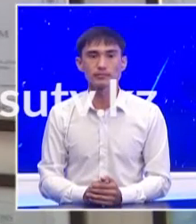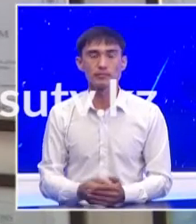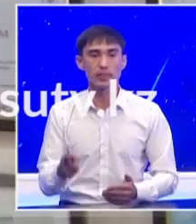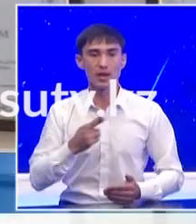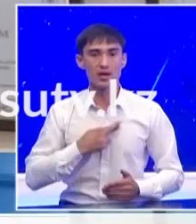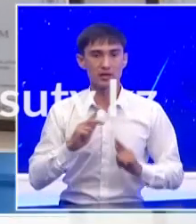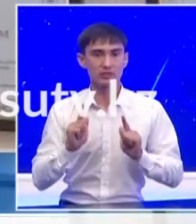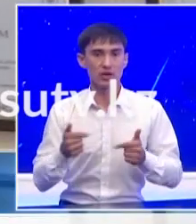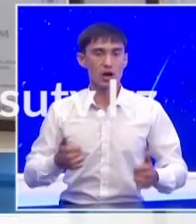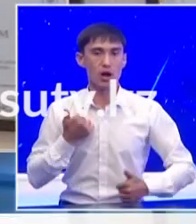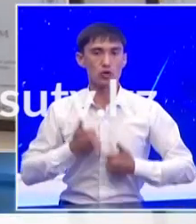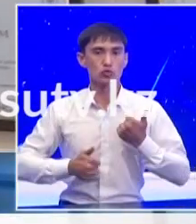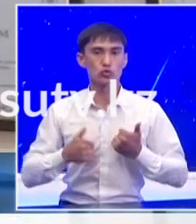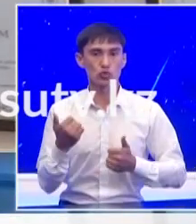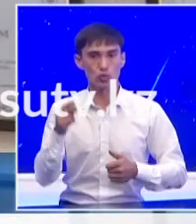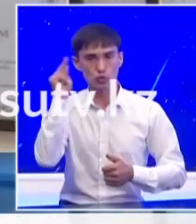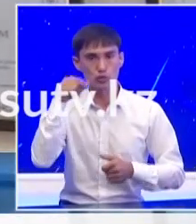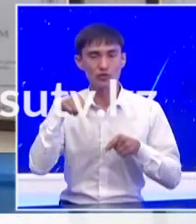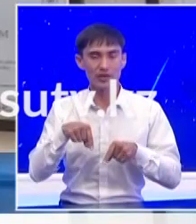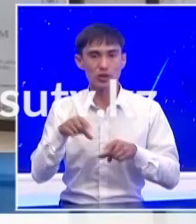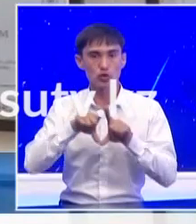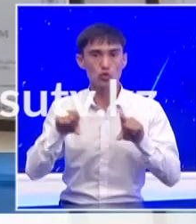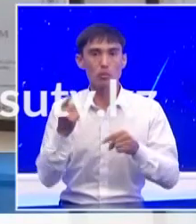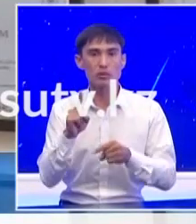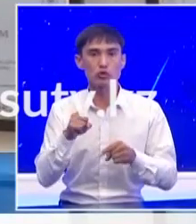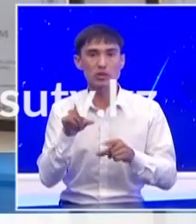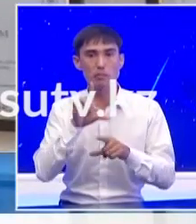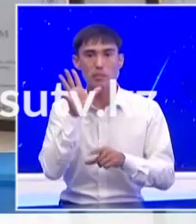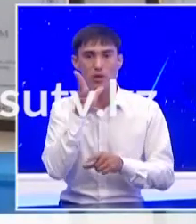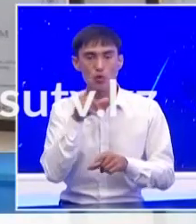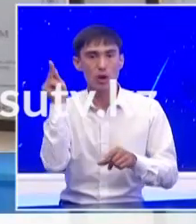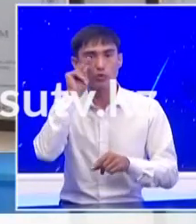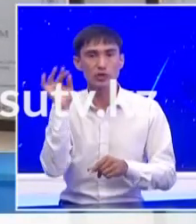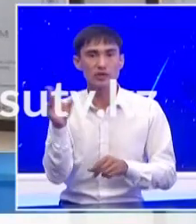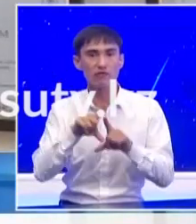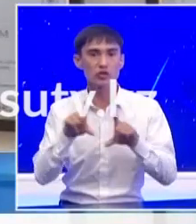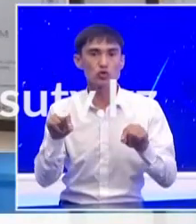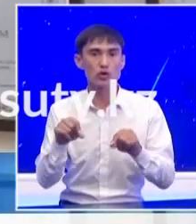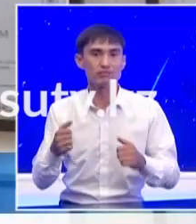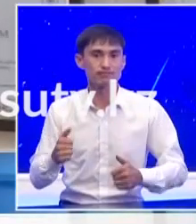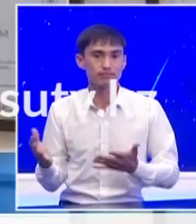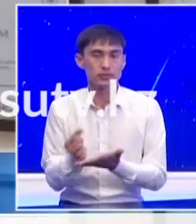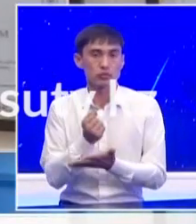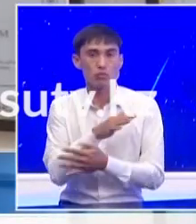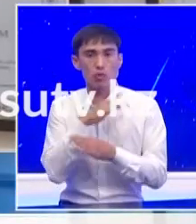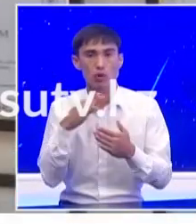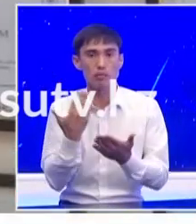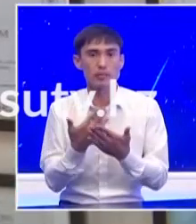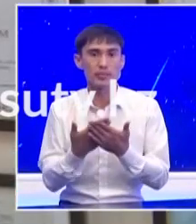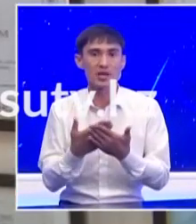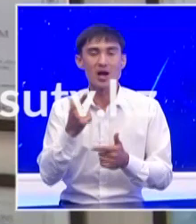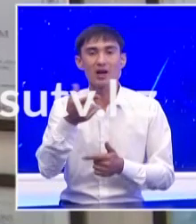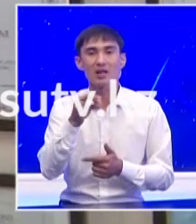Я действительно горжусь тем, что учусь именно в этой школе, потому что за период обучения в этой школе я смог достичь многого. К примеру, я завоевал гран-при